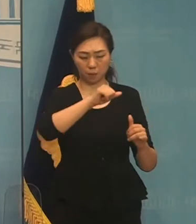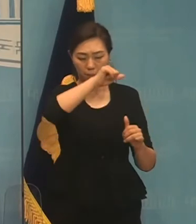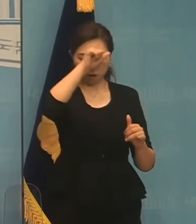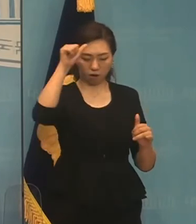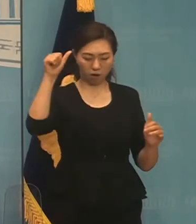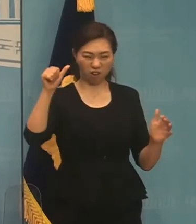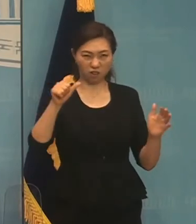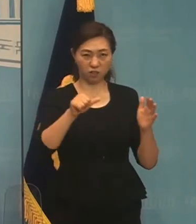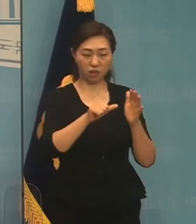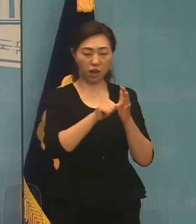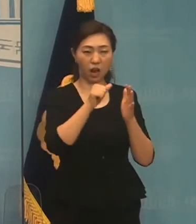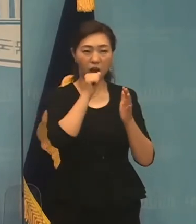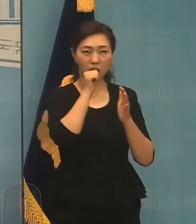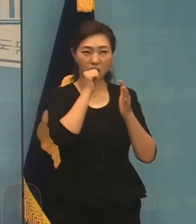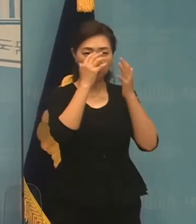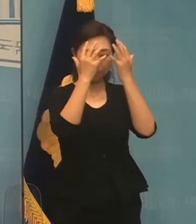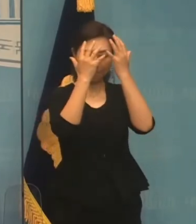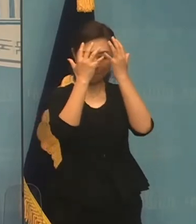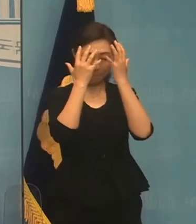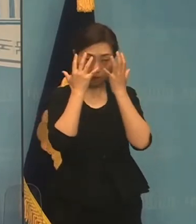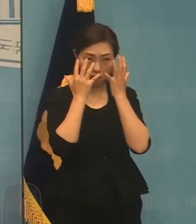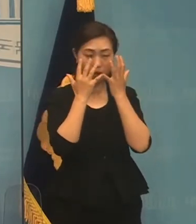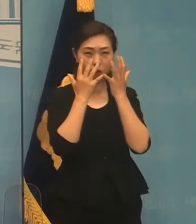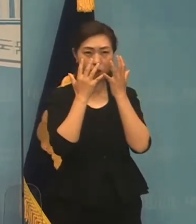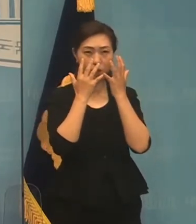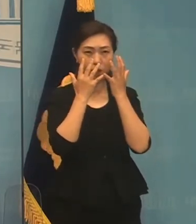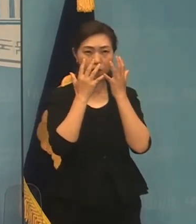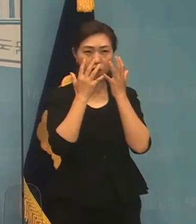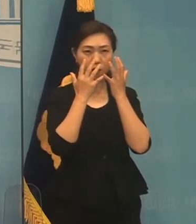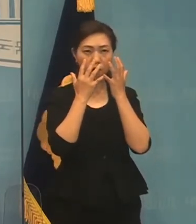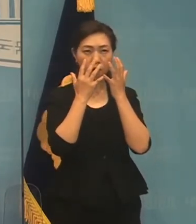무기징역 이상의